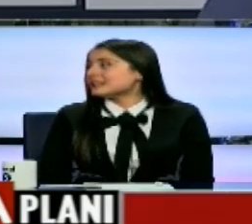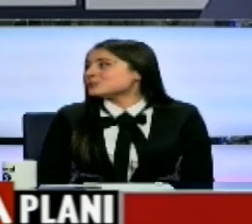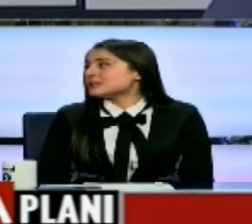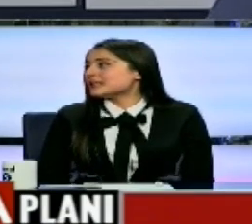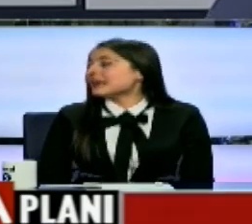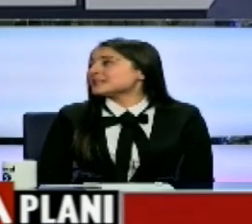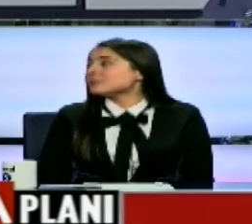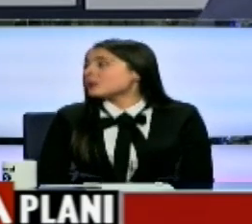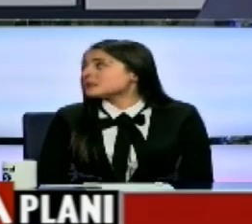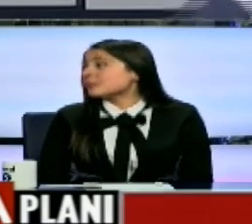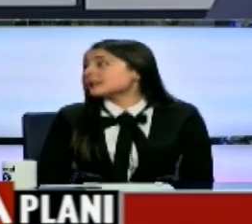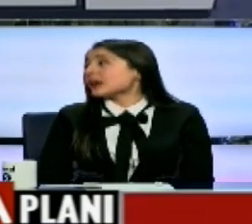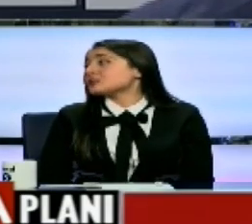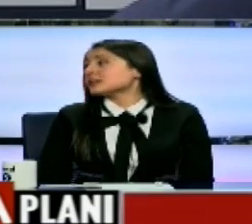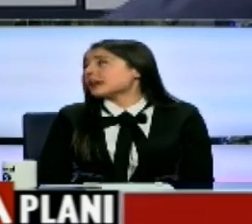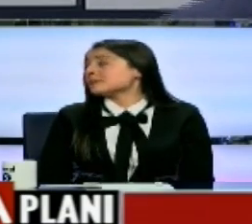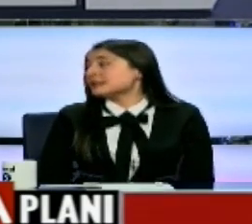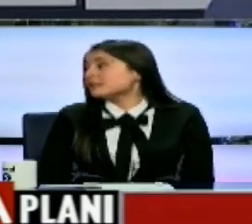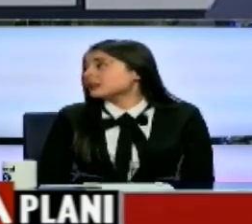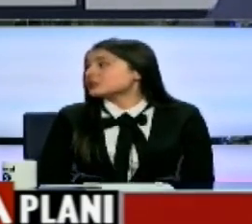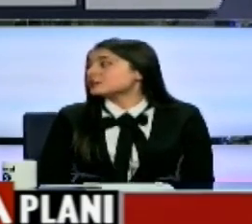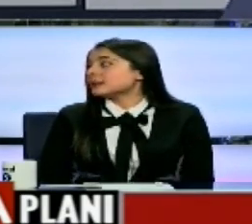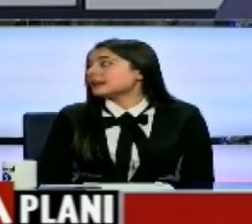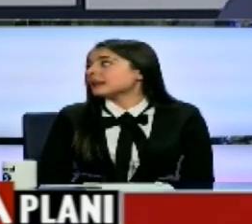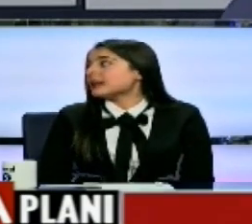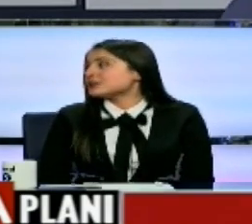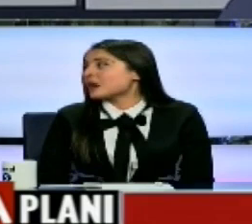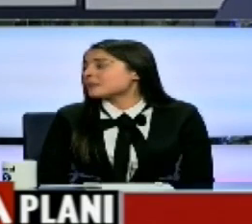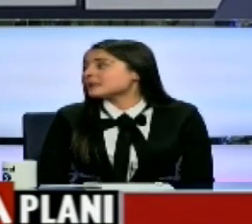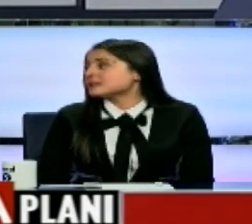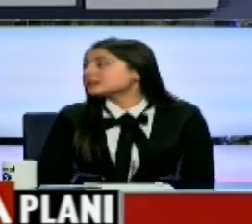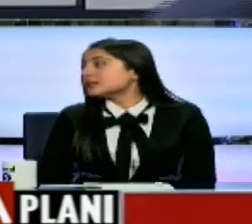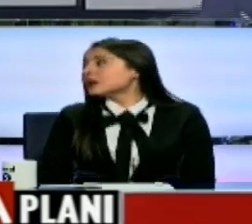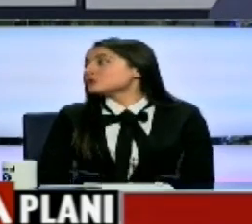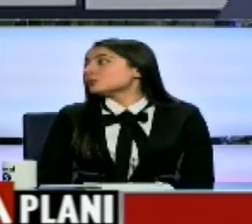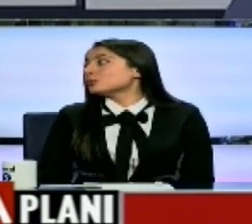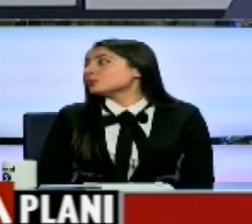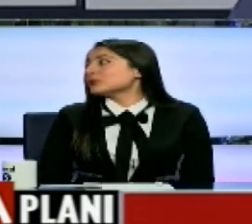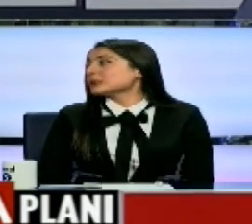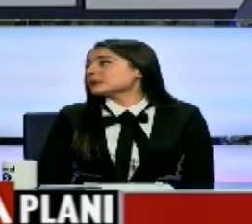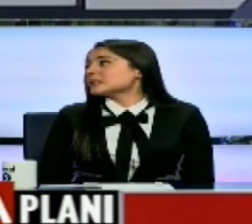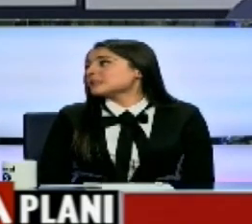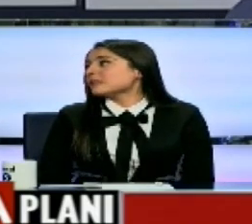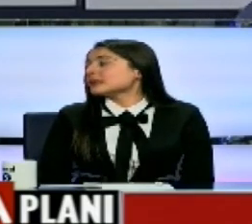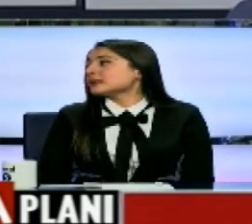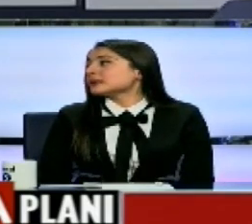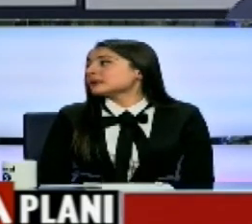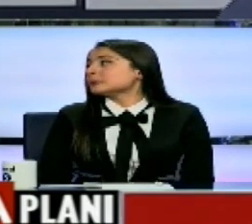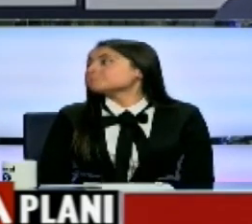dili üzerine eğitim alması beni gerçekten, beni ve işitme engelliler camiasını çok büyük